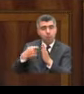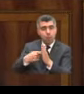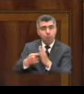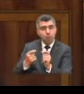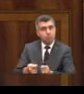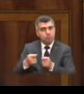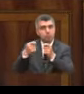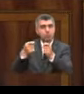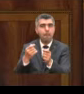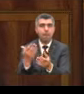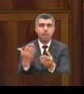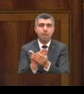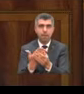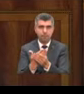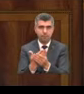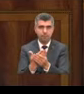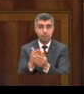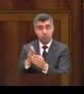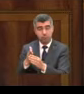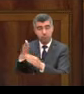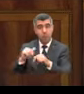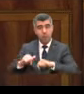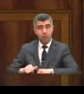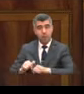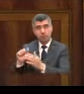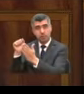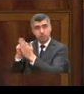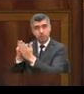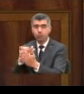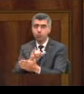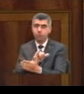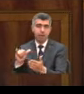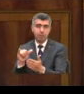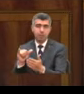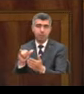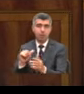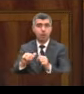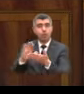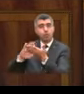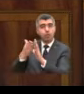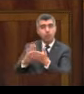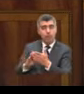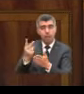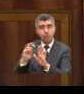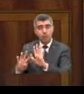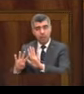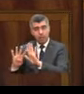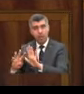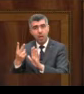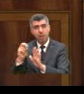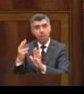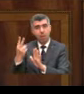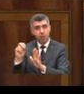تقدم وتقدم الملف ديالها، واش حنا غنمشيو ندقوا؟ خصها هي تقدم. فاليوم الجمعيات اللي تقدمت غير في هذه المده الوجيزه 2019 2020 في